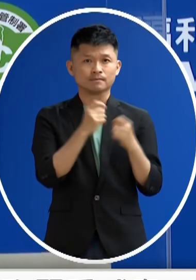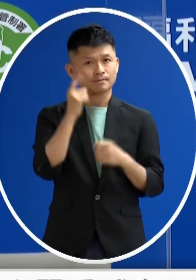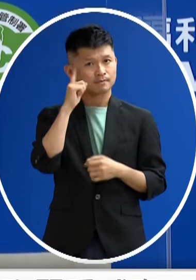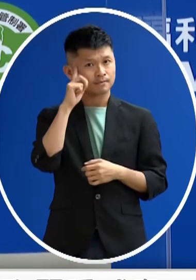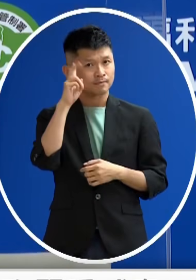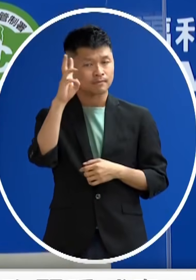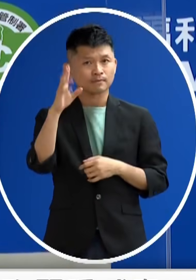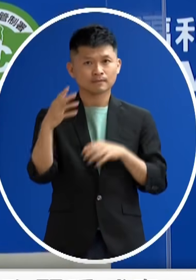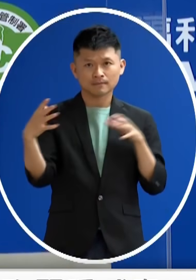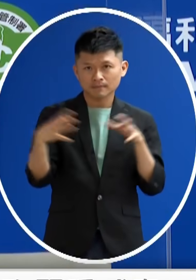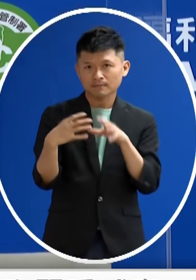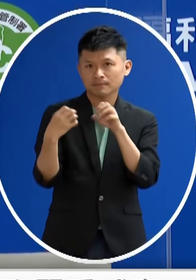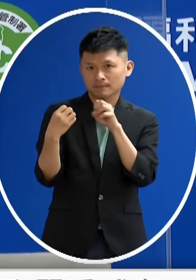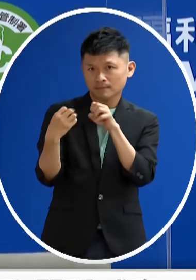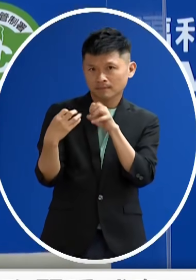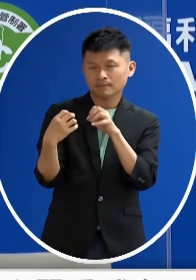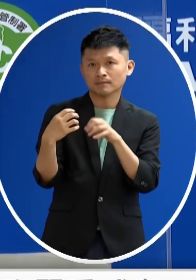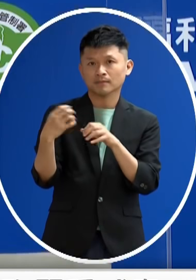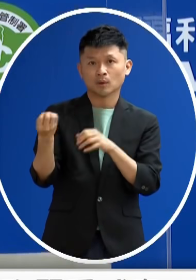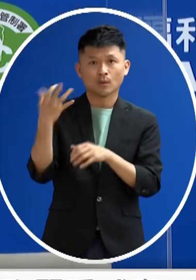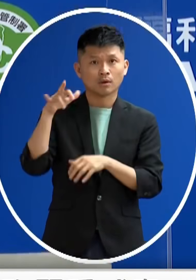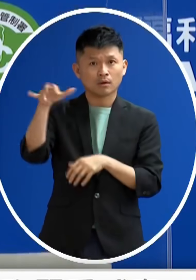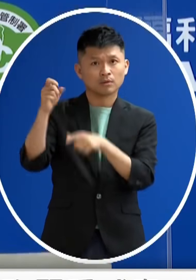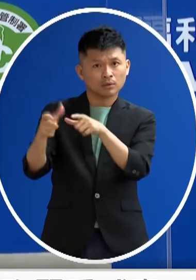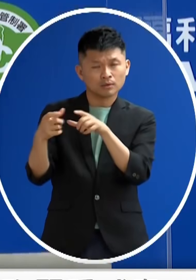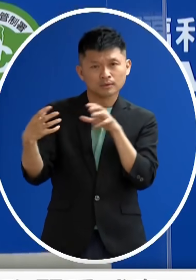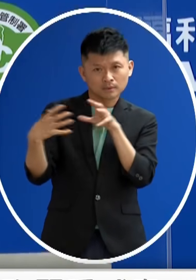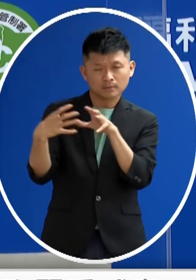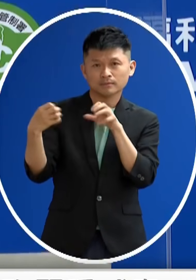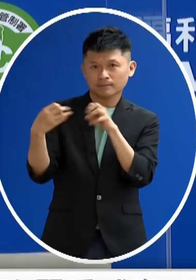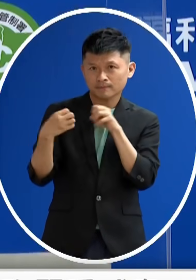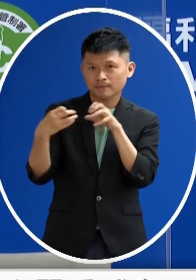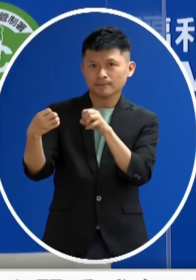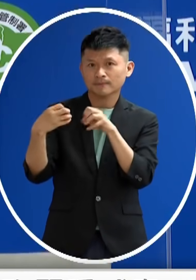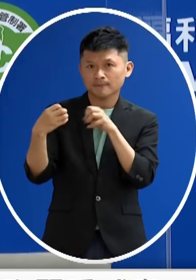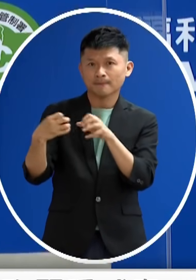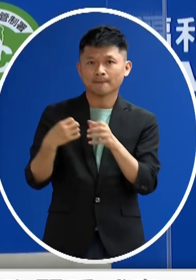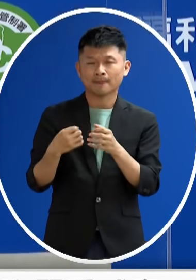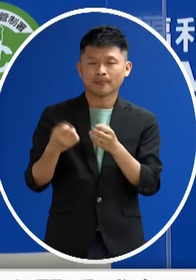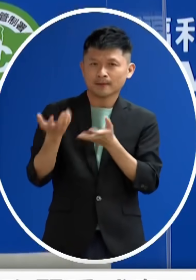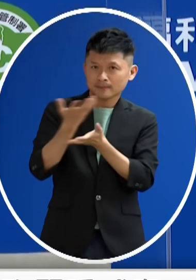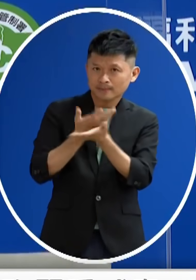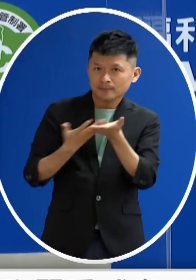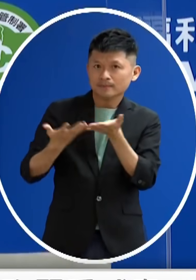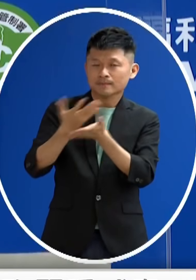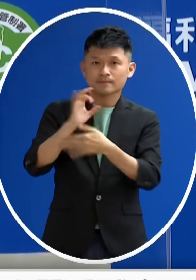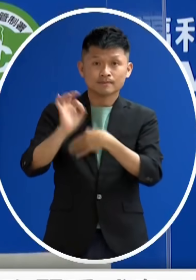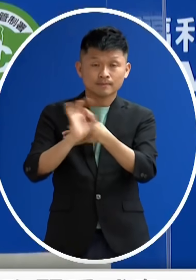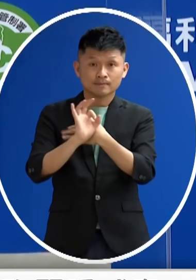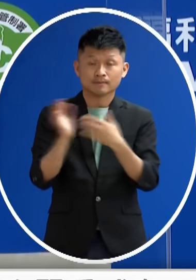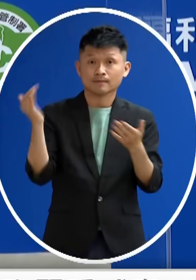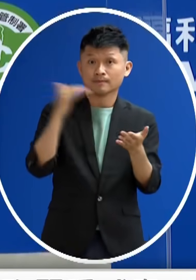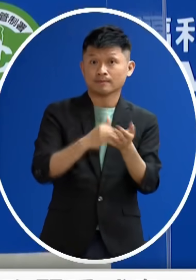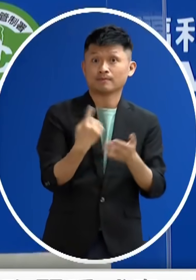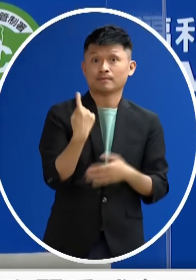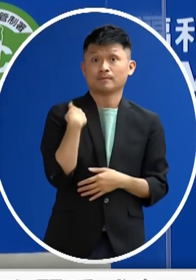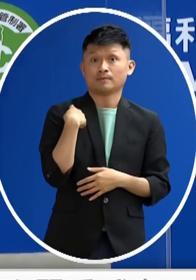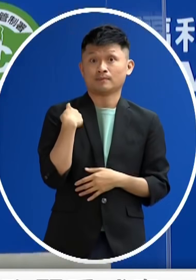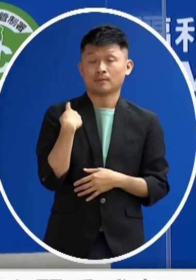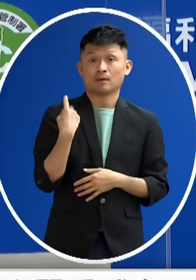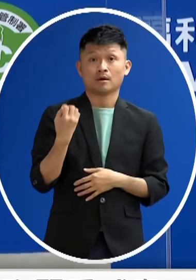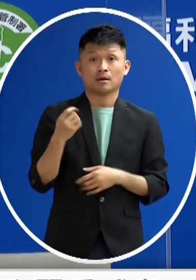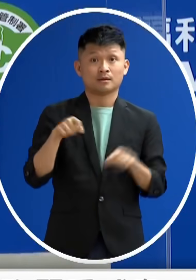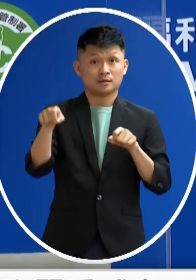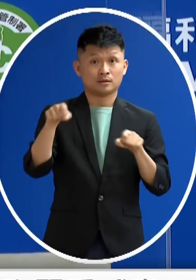议，那跟华航一直这样做一个比较详细的磋商，才有昨天那个